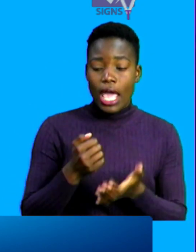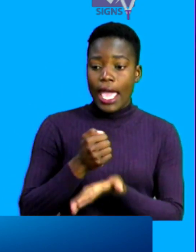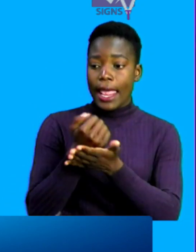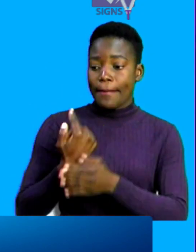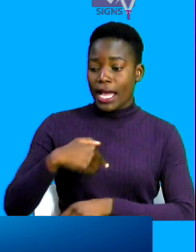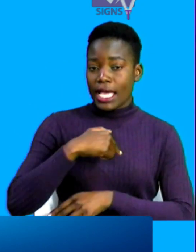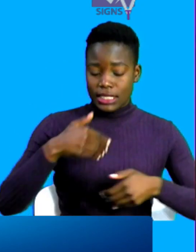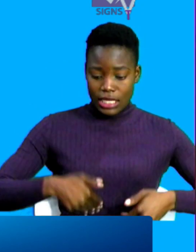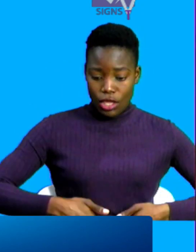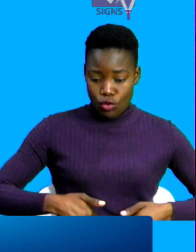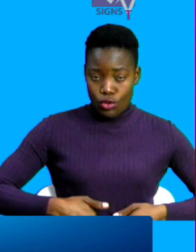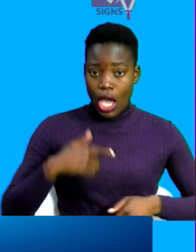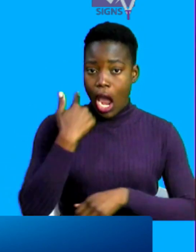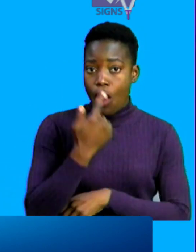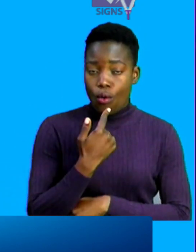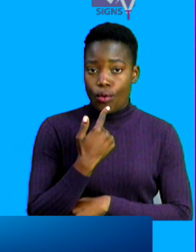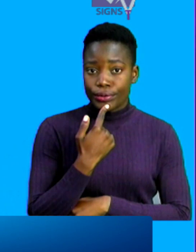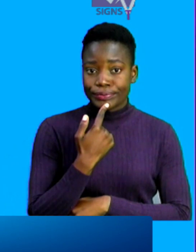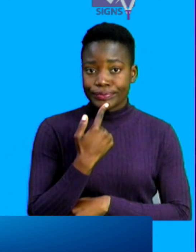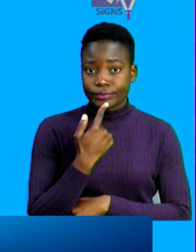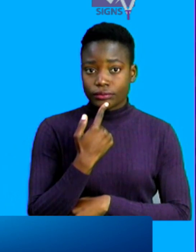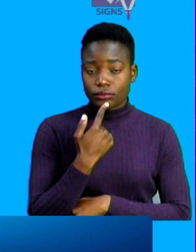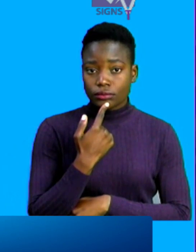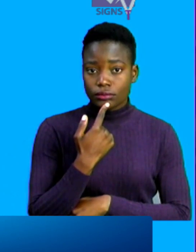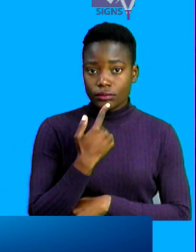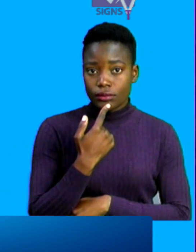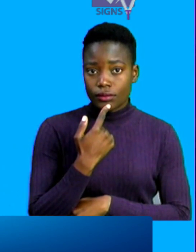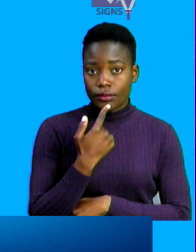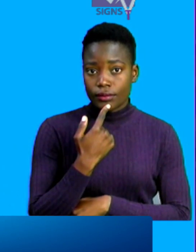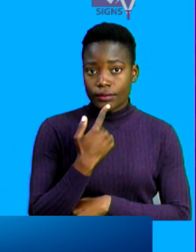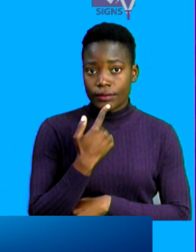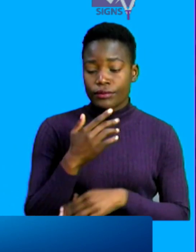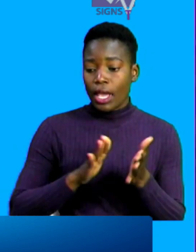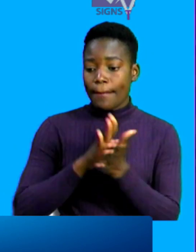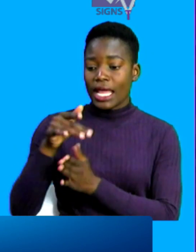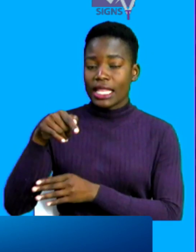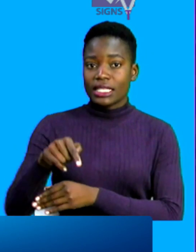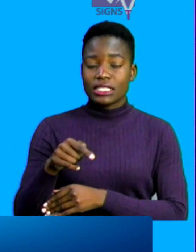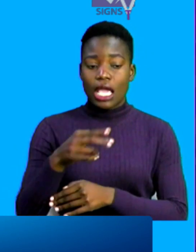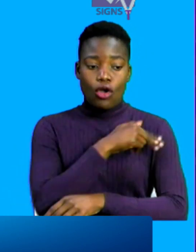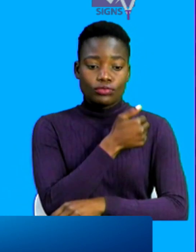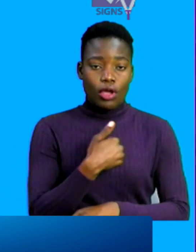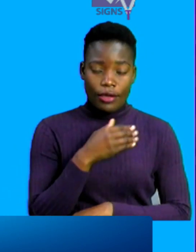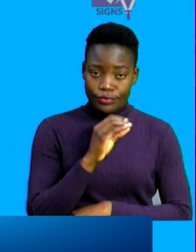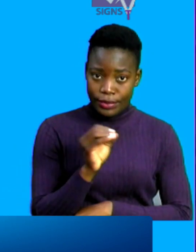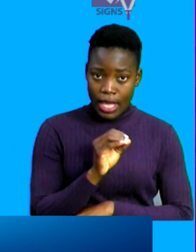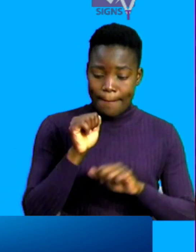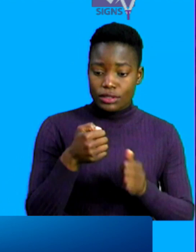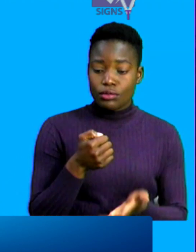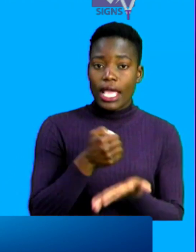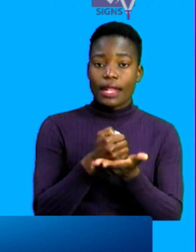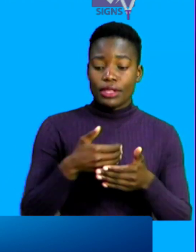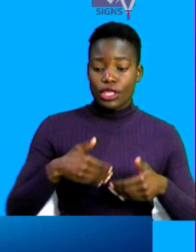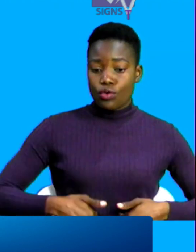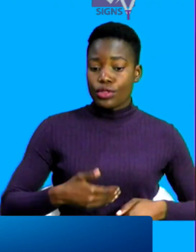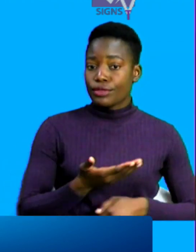vijana wetu ambao hawajakuwa katika mipango hii ya hospitali, ili tuweze kusaidia vijana